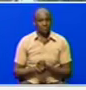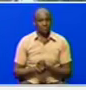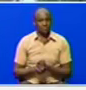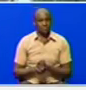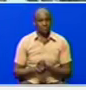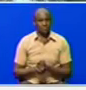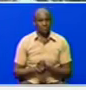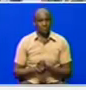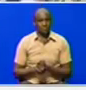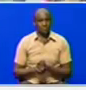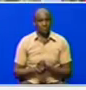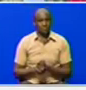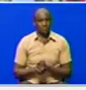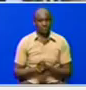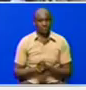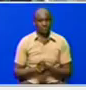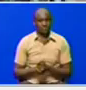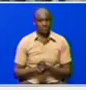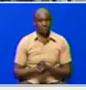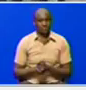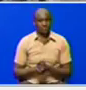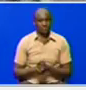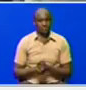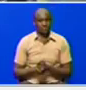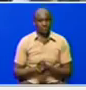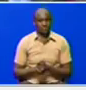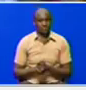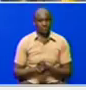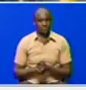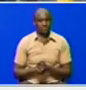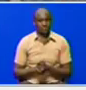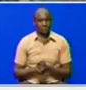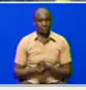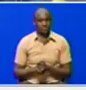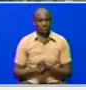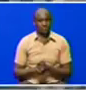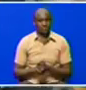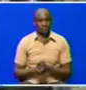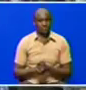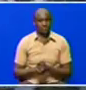Hakuna, kwa sababu bado wanaendelea.